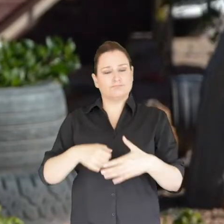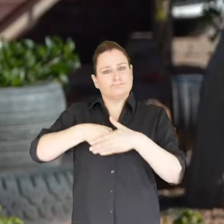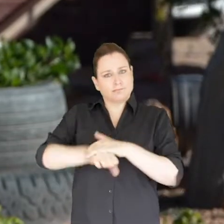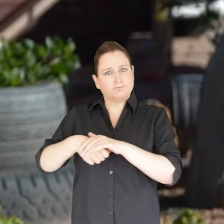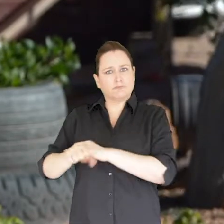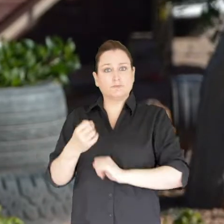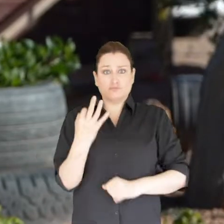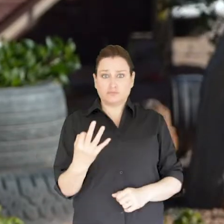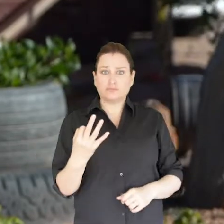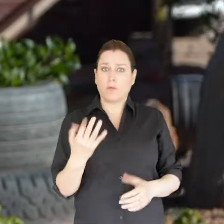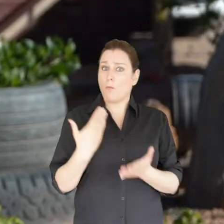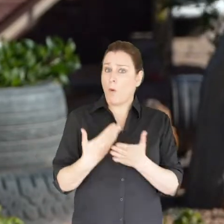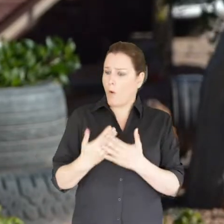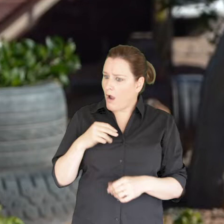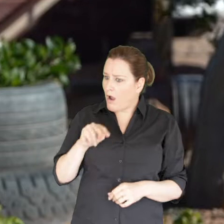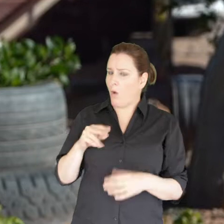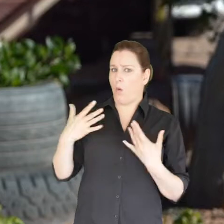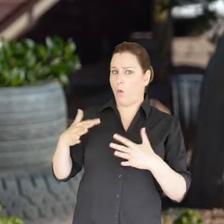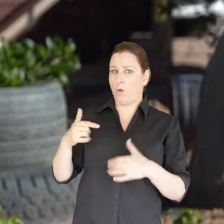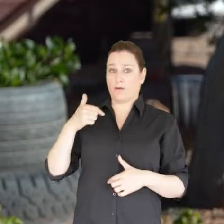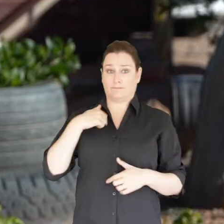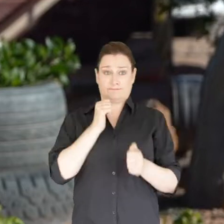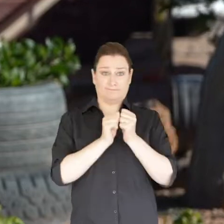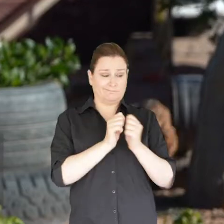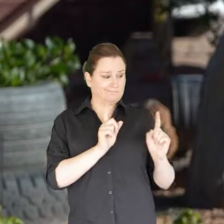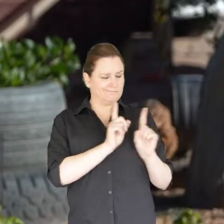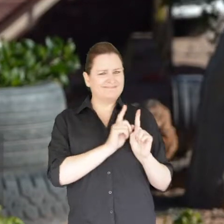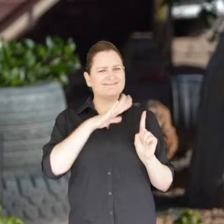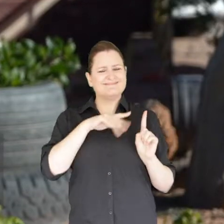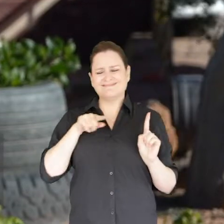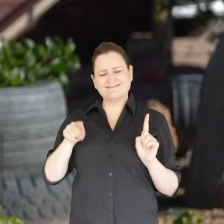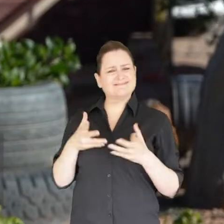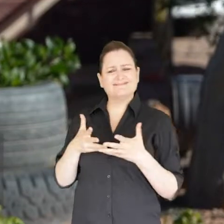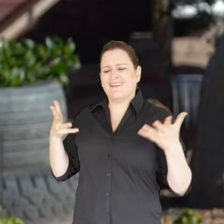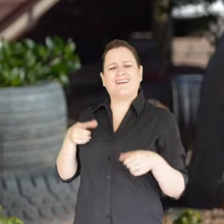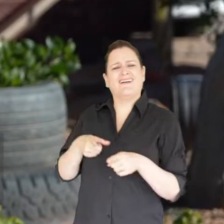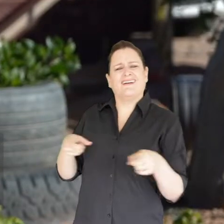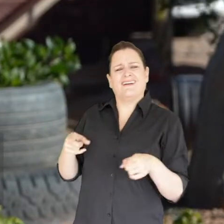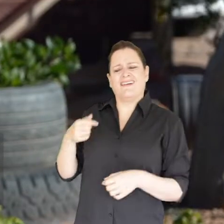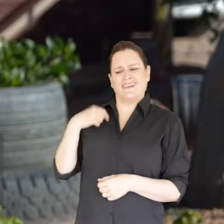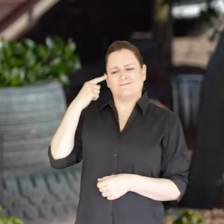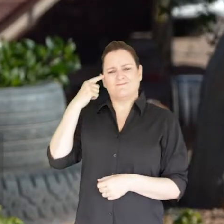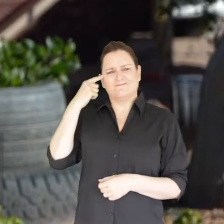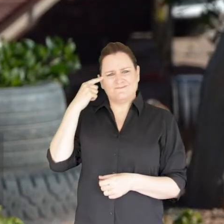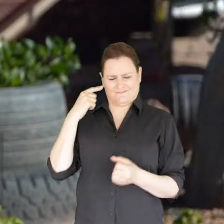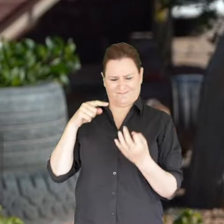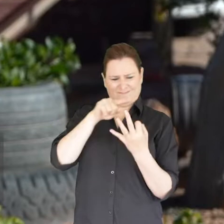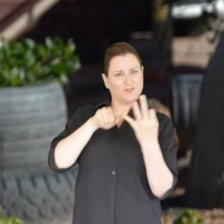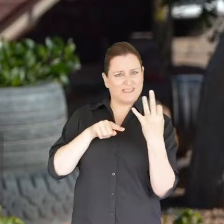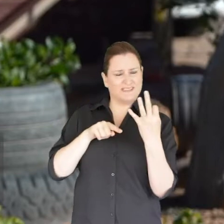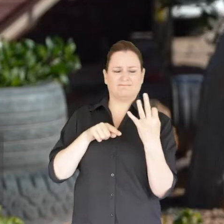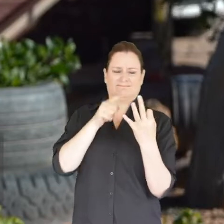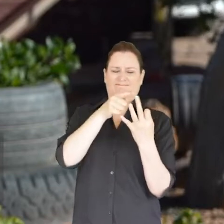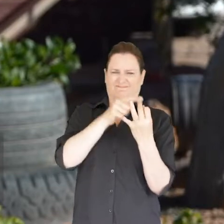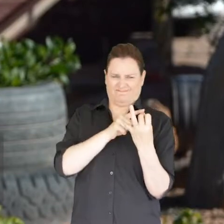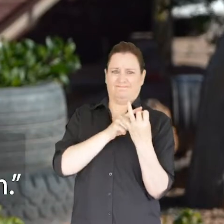drieling. Toe sê ek my broer, man, ons kry my vreselik zwaar. Kan ons nie van die lammers van die drieling ene doodmaak, man. Die